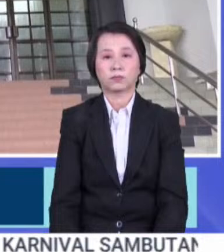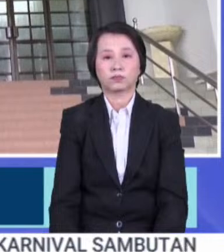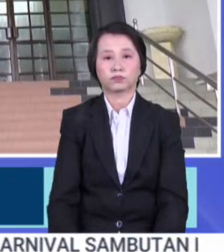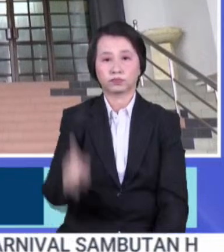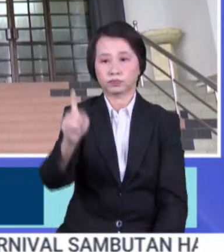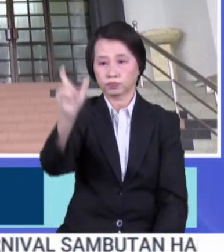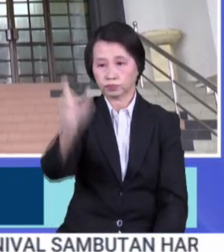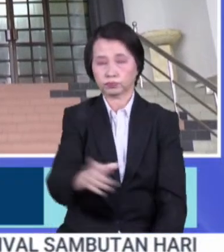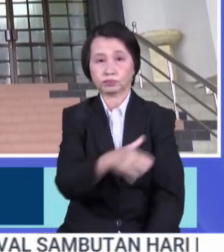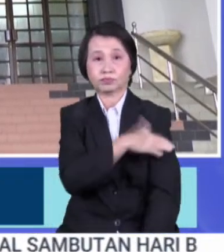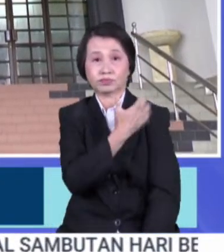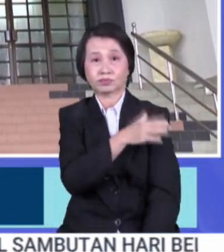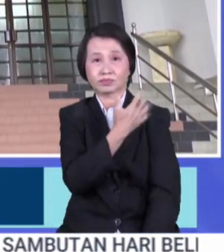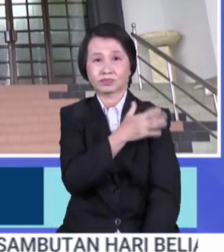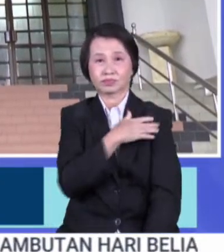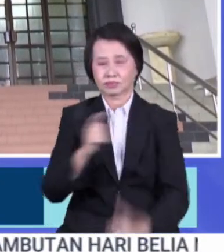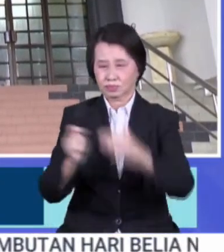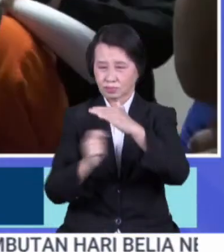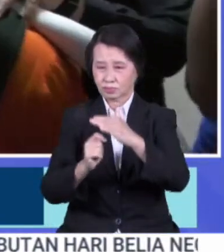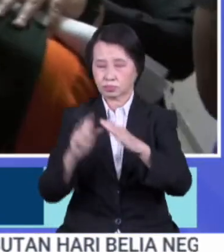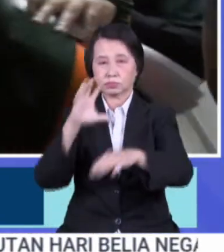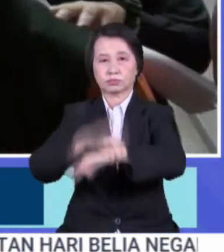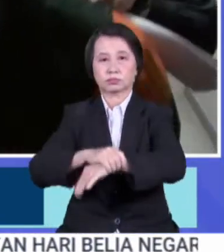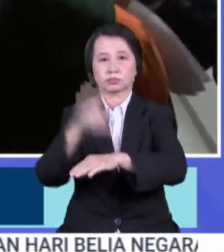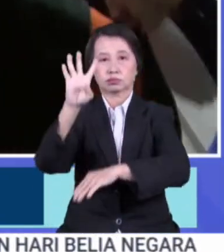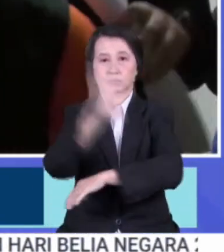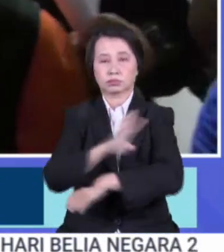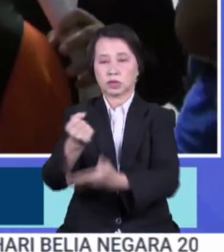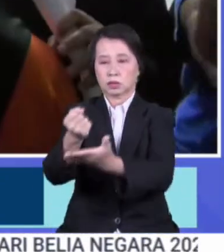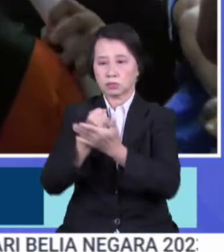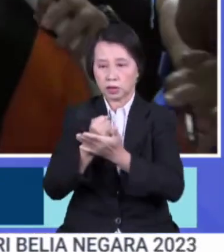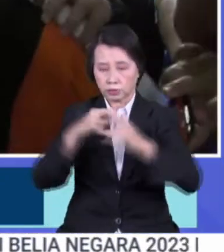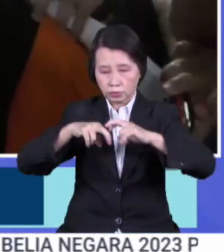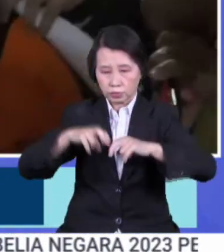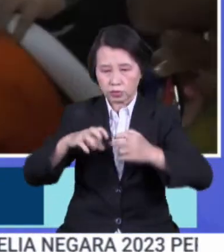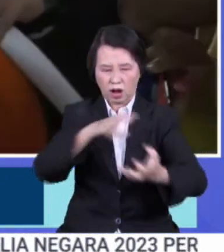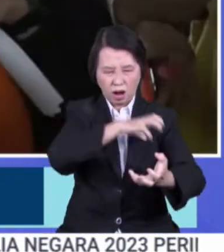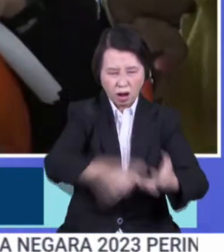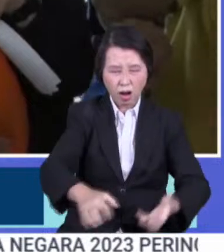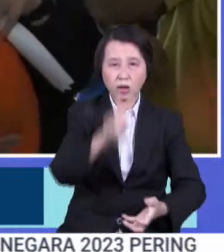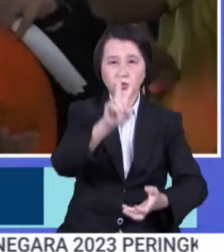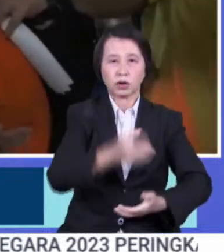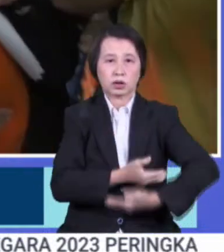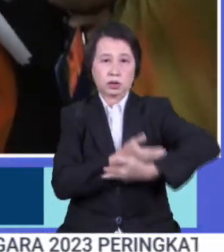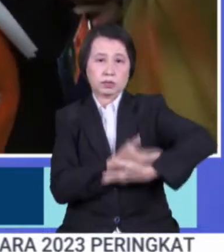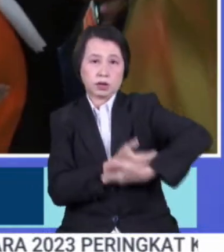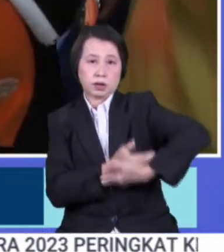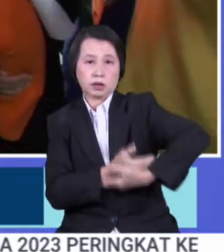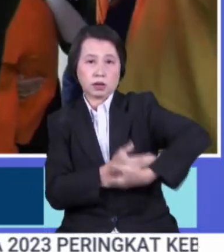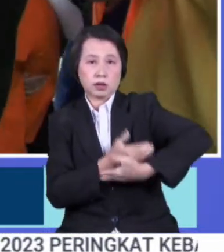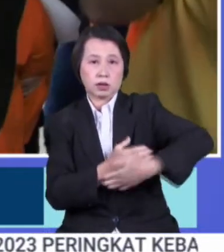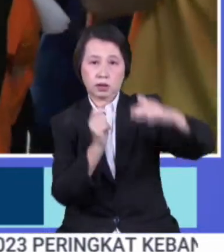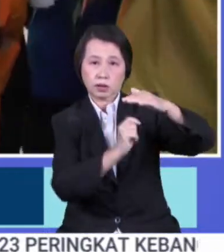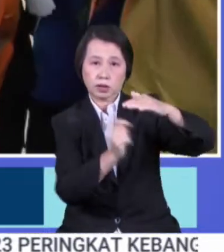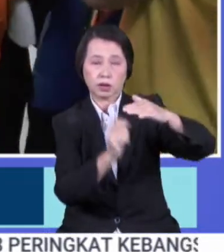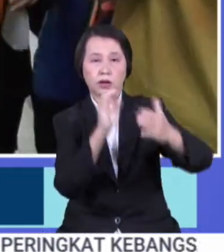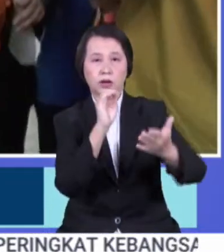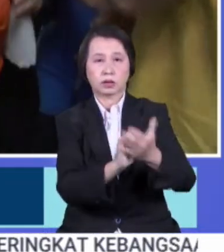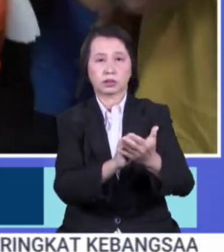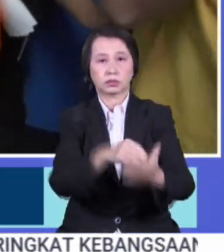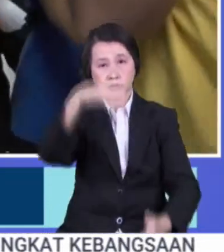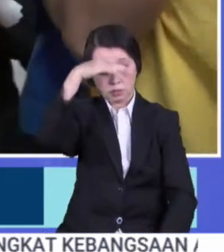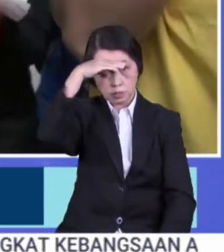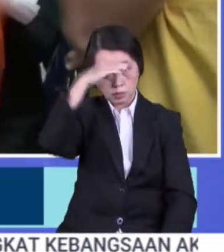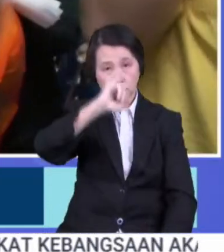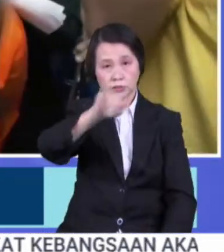Seorang pengasuh taska direman 4 hari bagi membantu siasatan mengasari 2 bayi di sebuah taska swasta di Mutiara Rini,